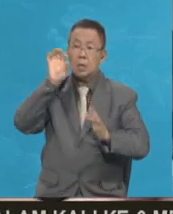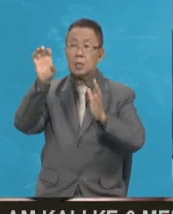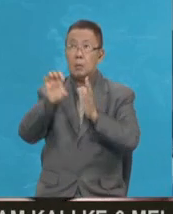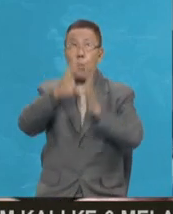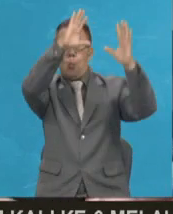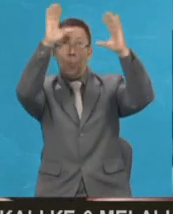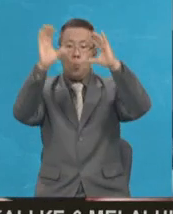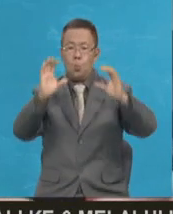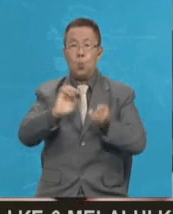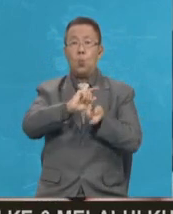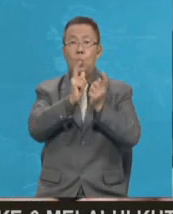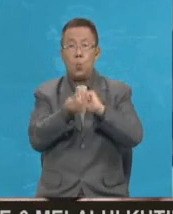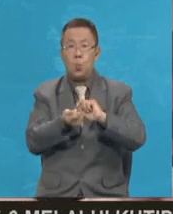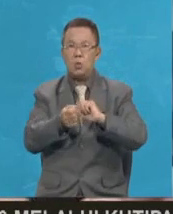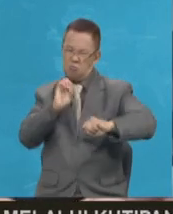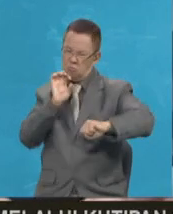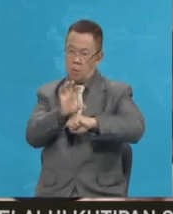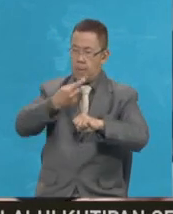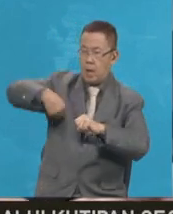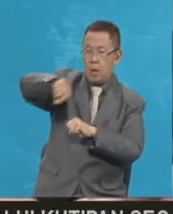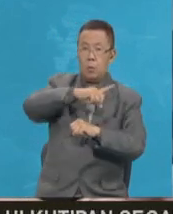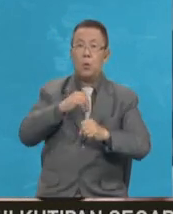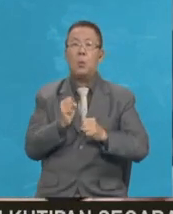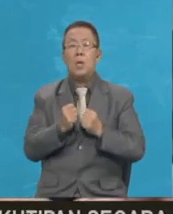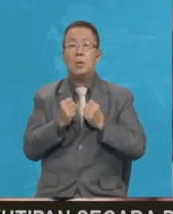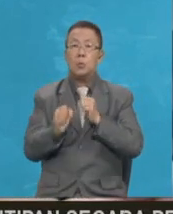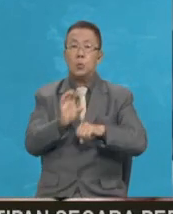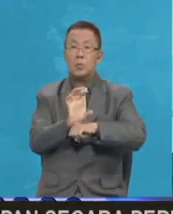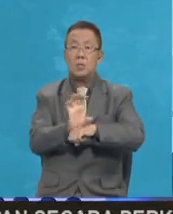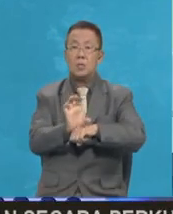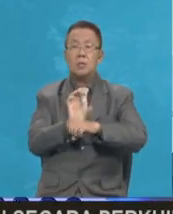khai wo efek the way Wow besok